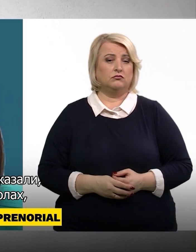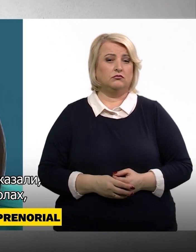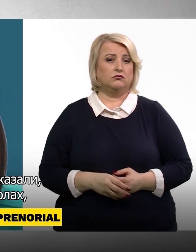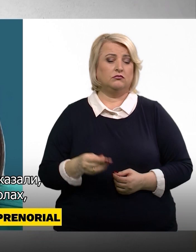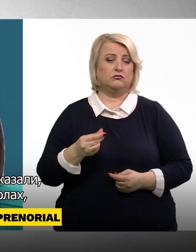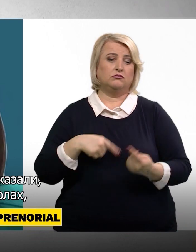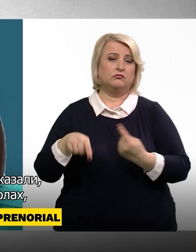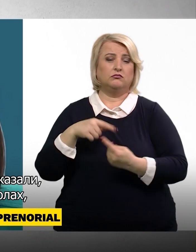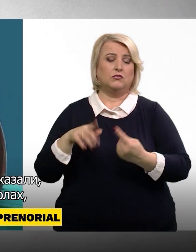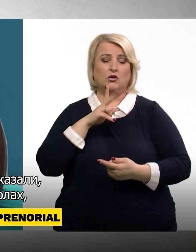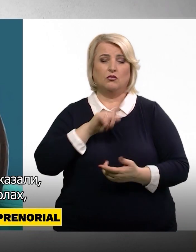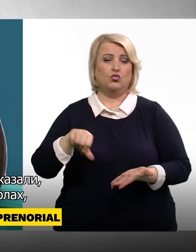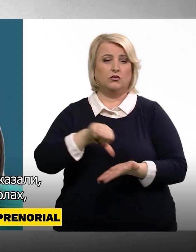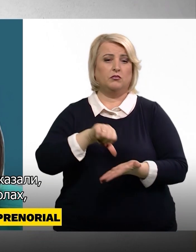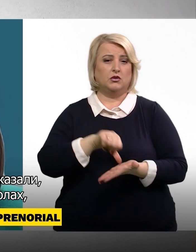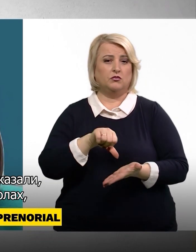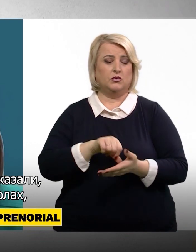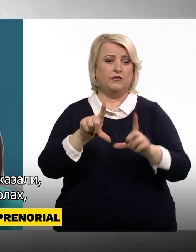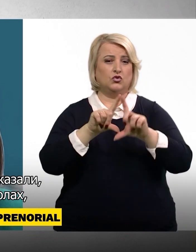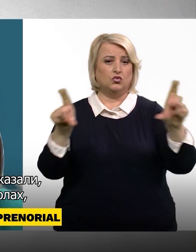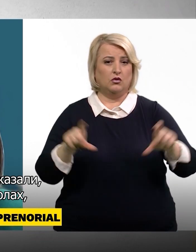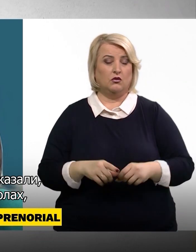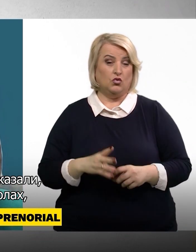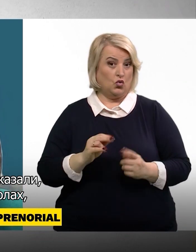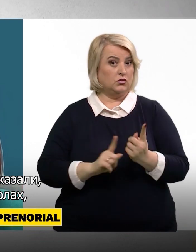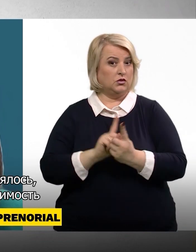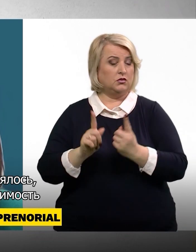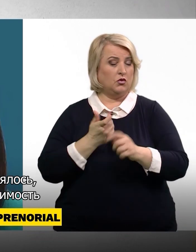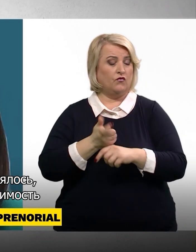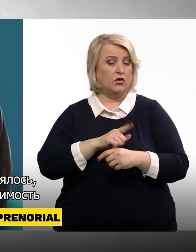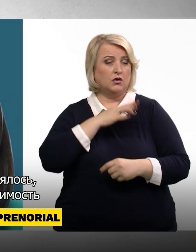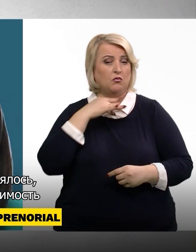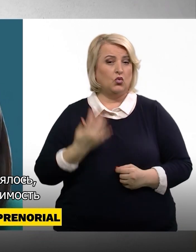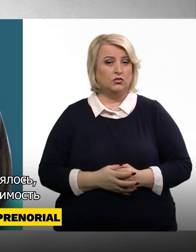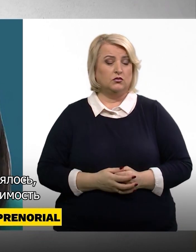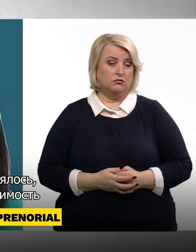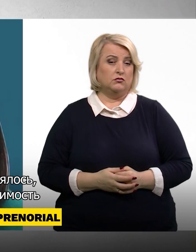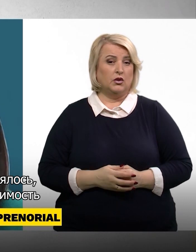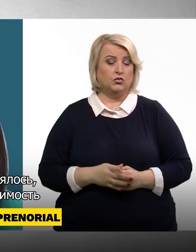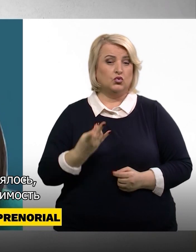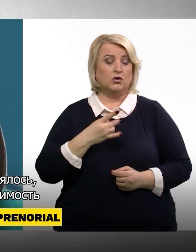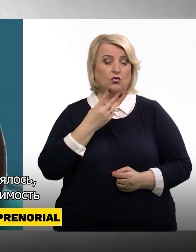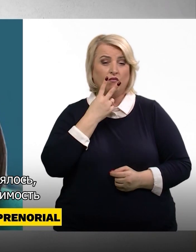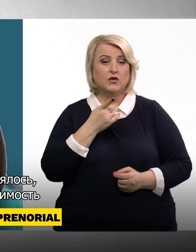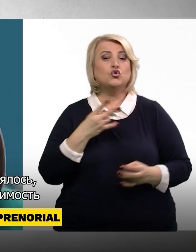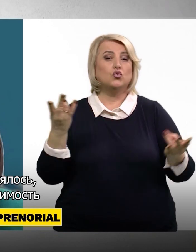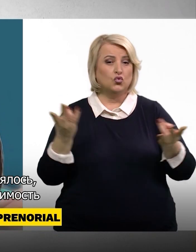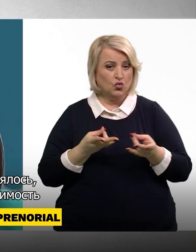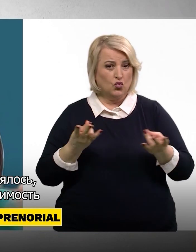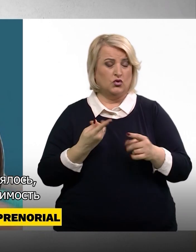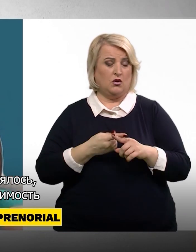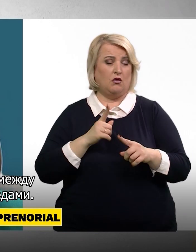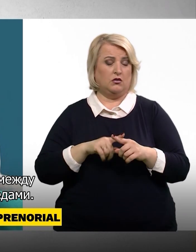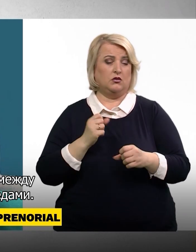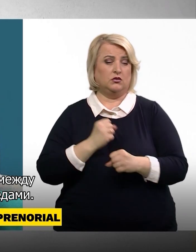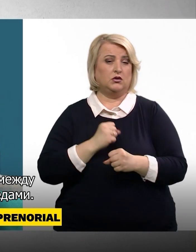avea modul de afaceri, nu pot participa în școli. Dar s-a schimbat foarte mult. S-a schimbat pentru că a văzut necesitatea de a